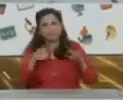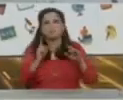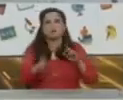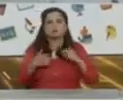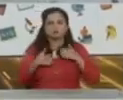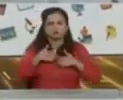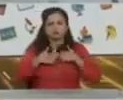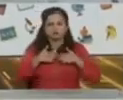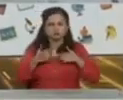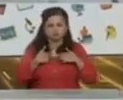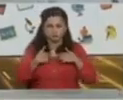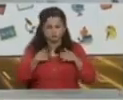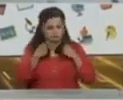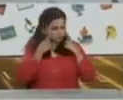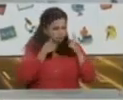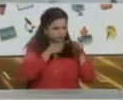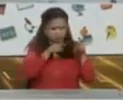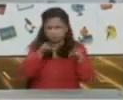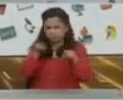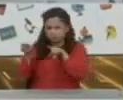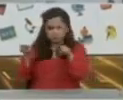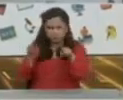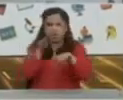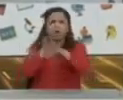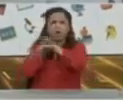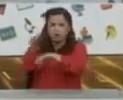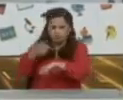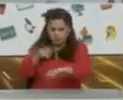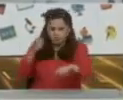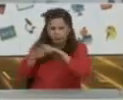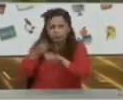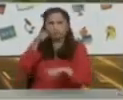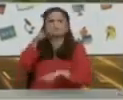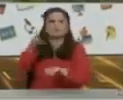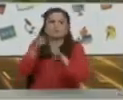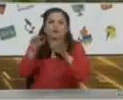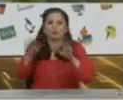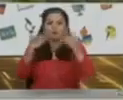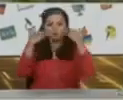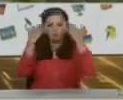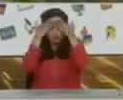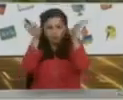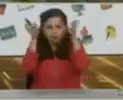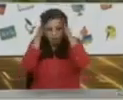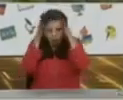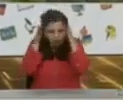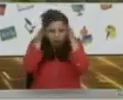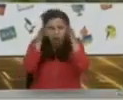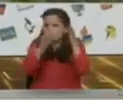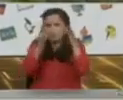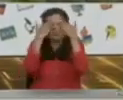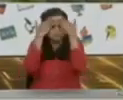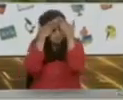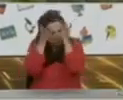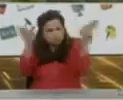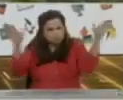दायरा बहुत बड़ा करने की आवश्यकता है, उसको विस्तार देने की आवश्यकता